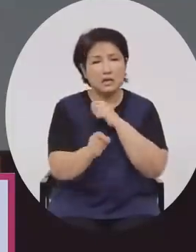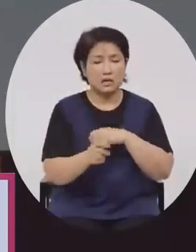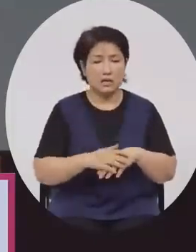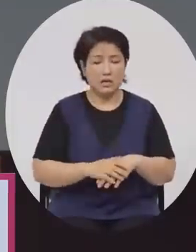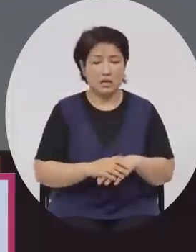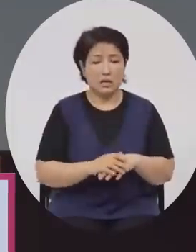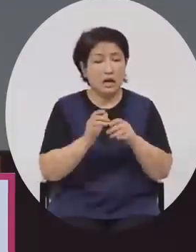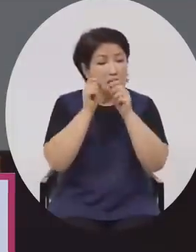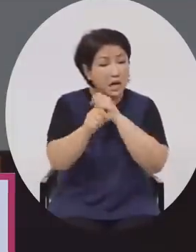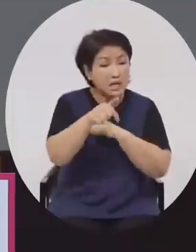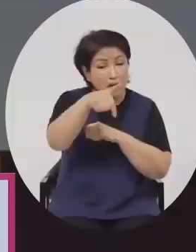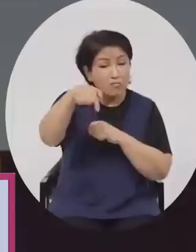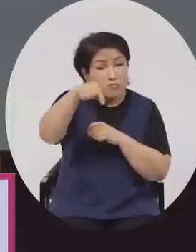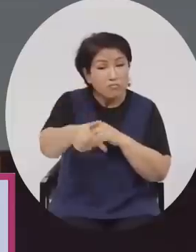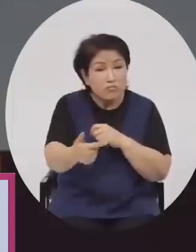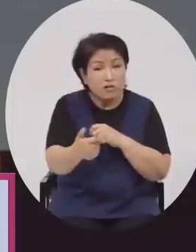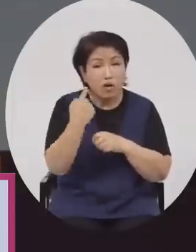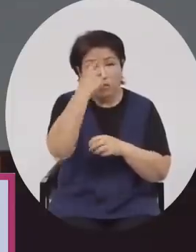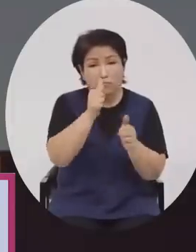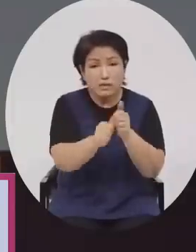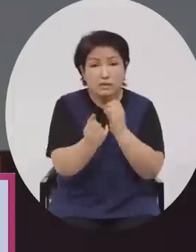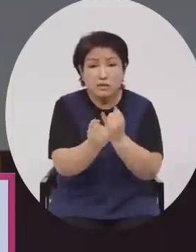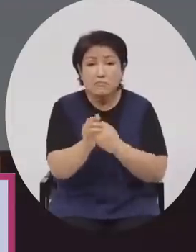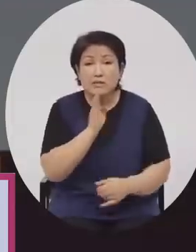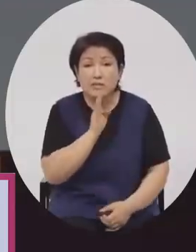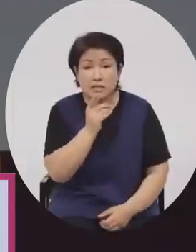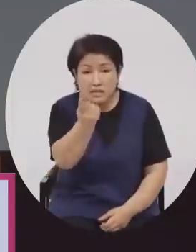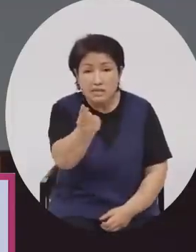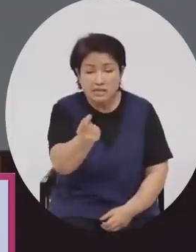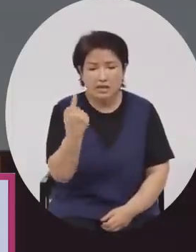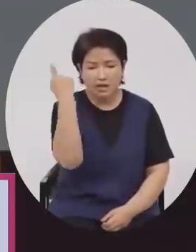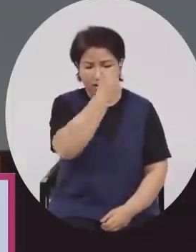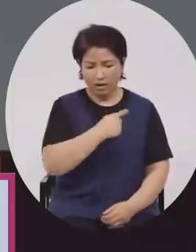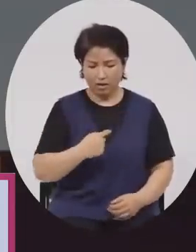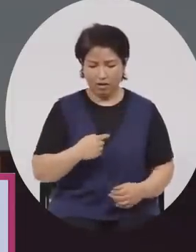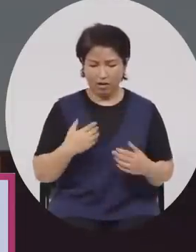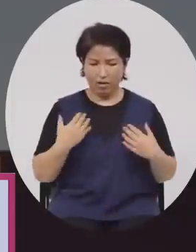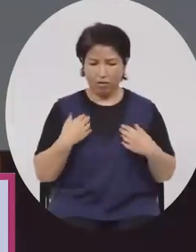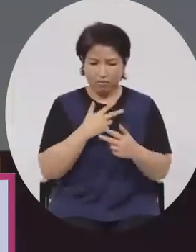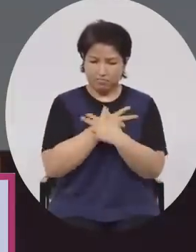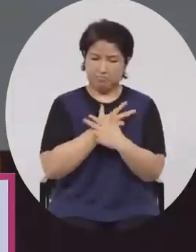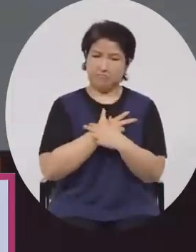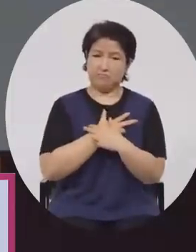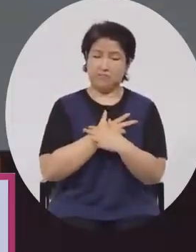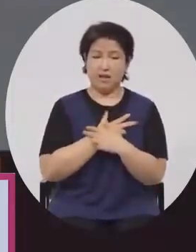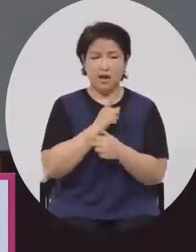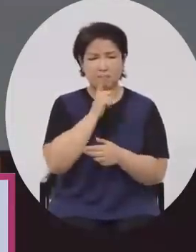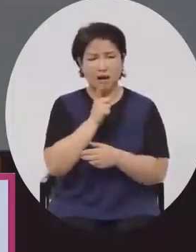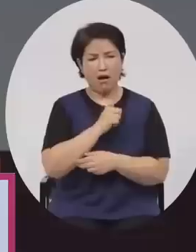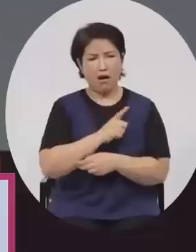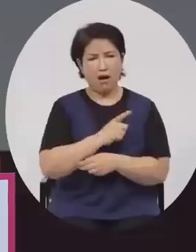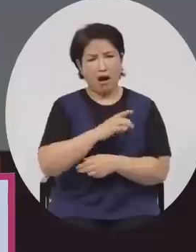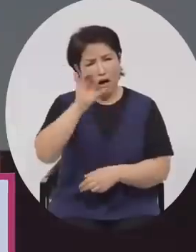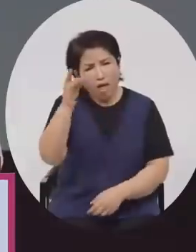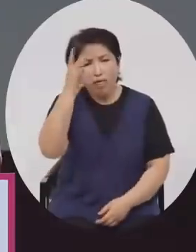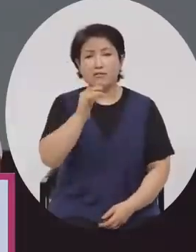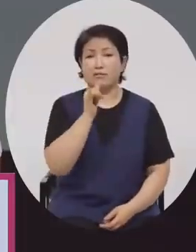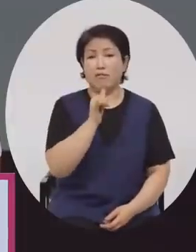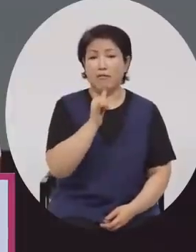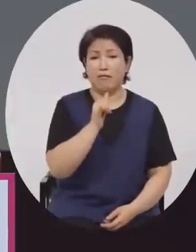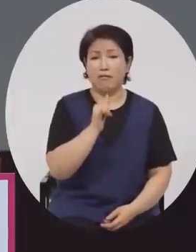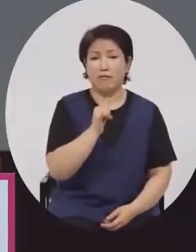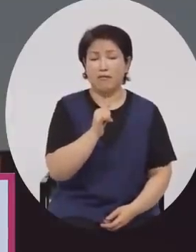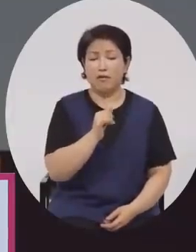여러분들은 사기꾼 첫째 인물 잘생겼나 못생겼나? 옷 잘 입어 못 입어? 말 잘해 못해?